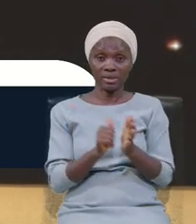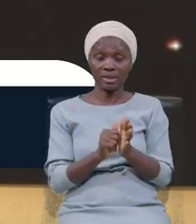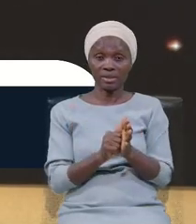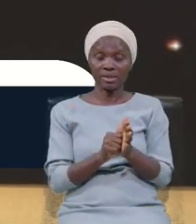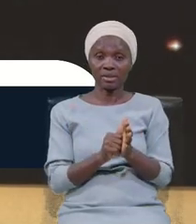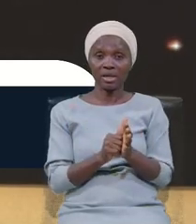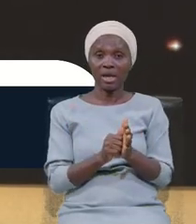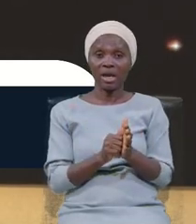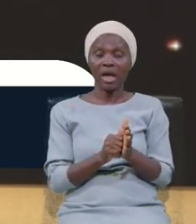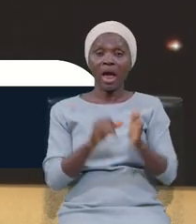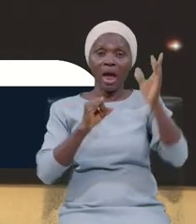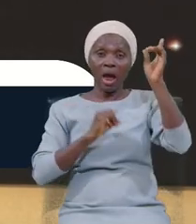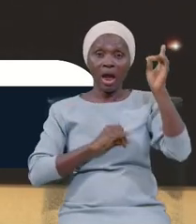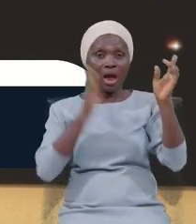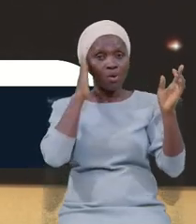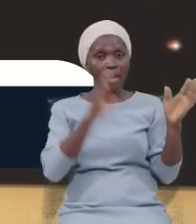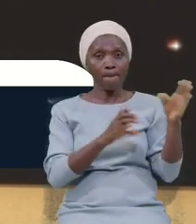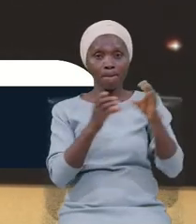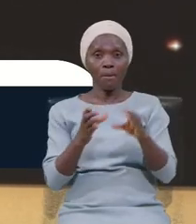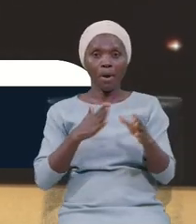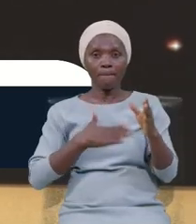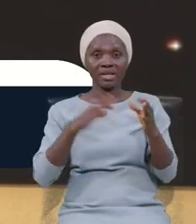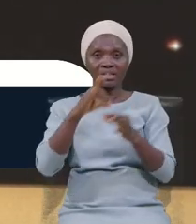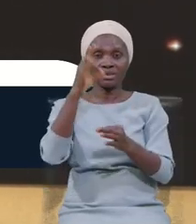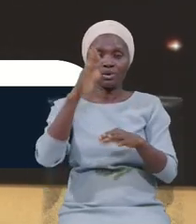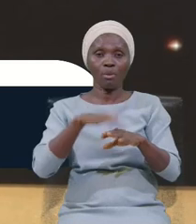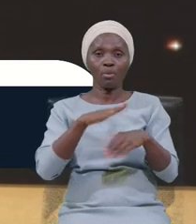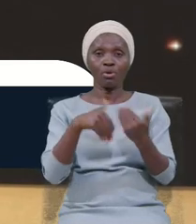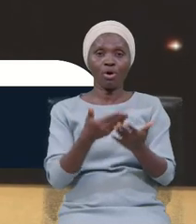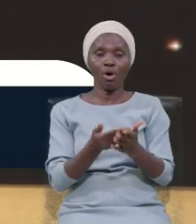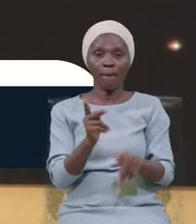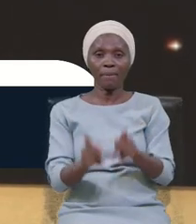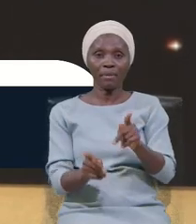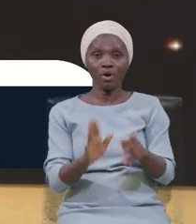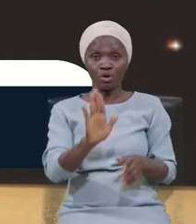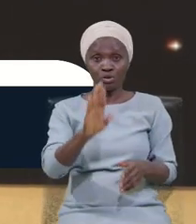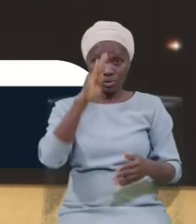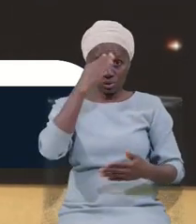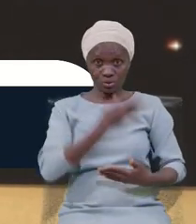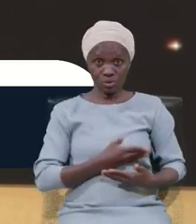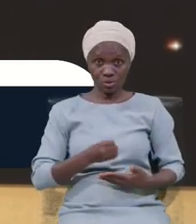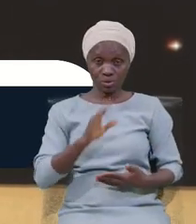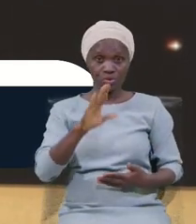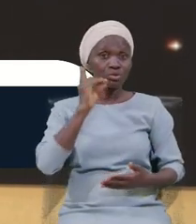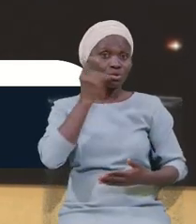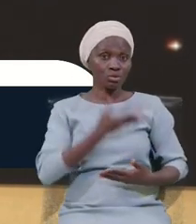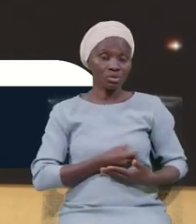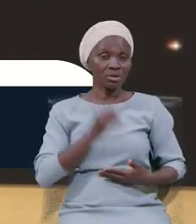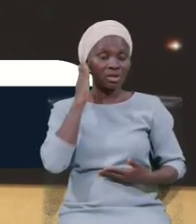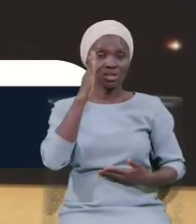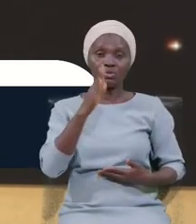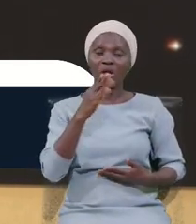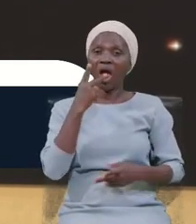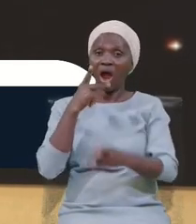je répandrai mon esprit sur toute chair. Vos fils et vos filles prophétiseront.